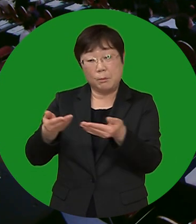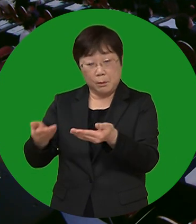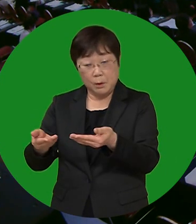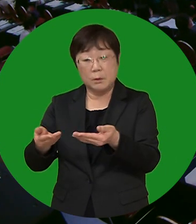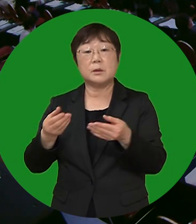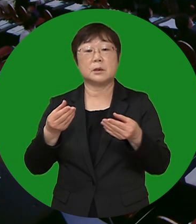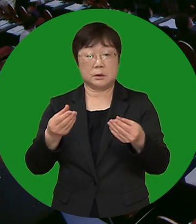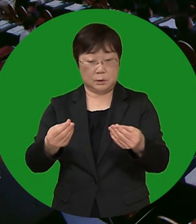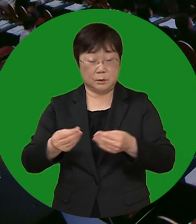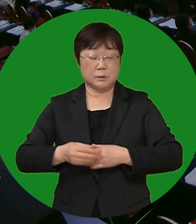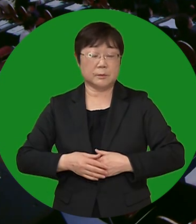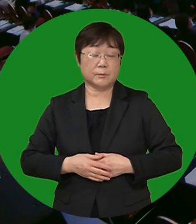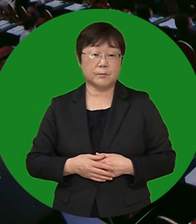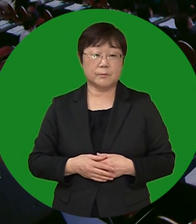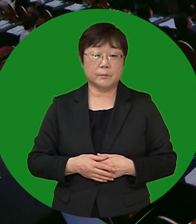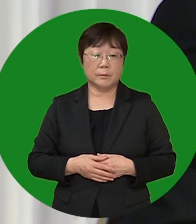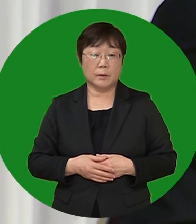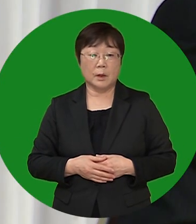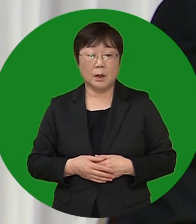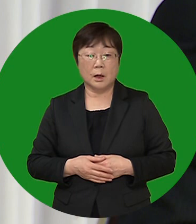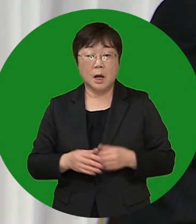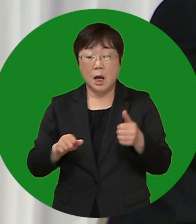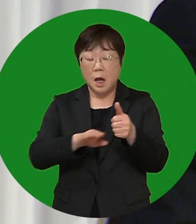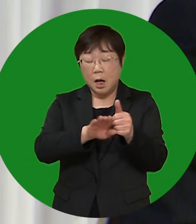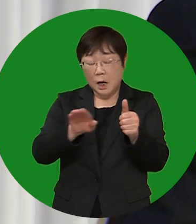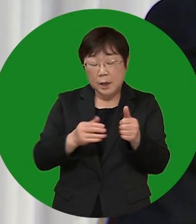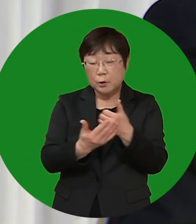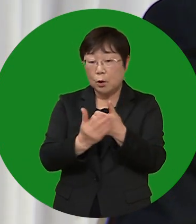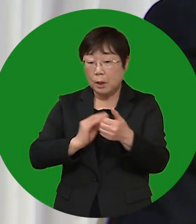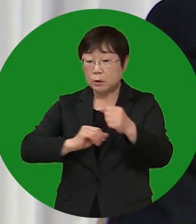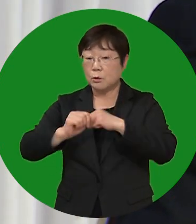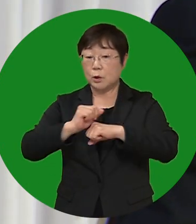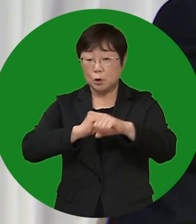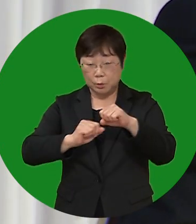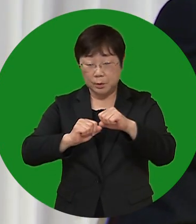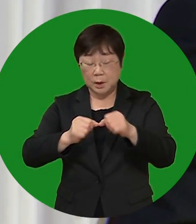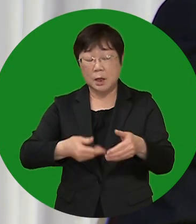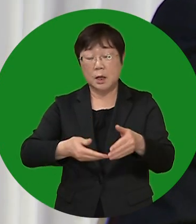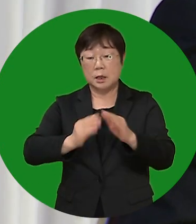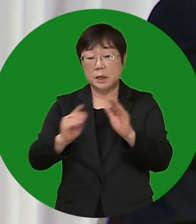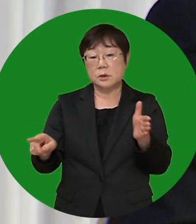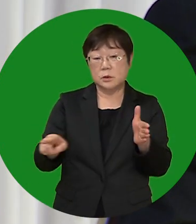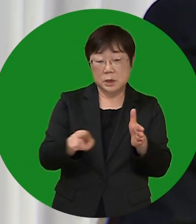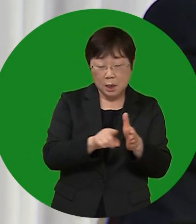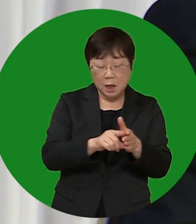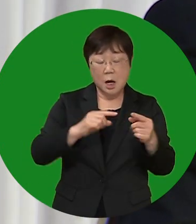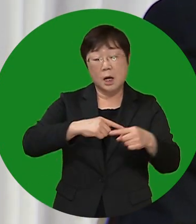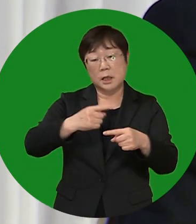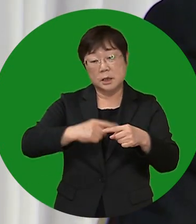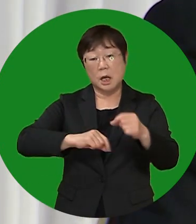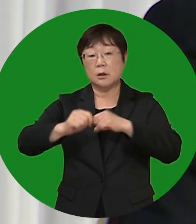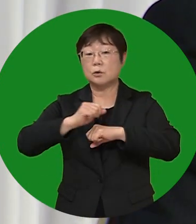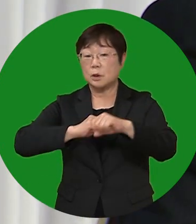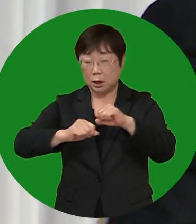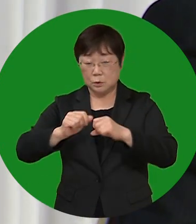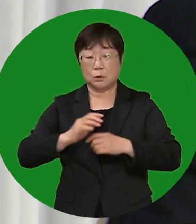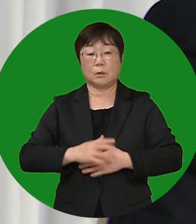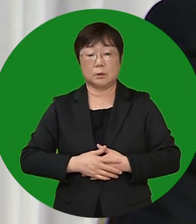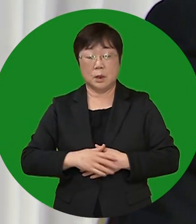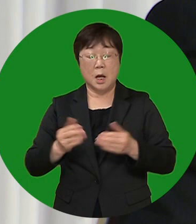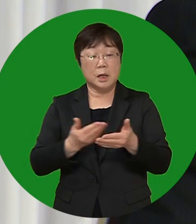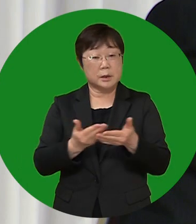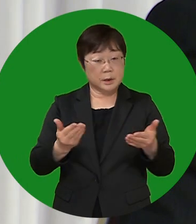方にはですねお届けをしていますあと環境を守る取り組みとしてはですね設立時からリサイクル活動をが